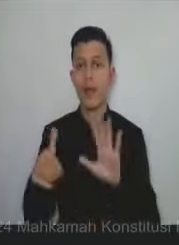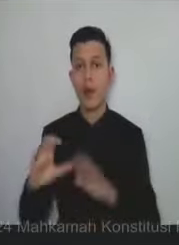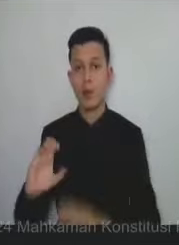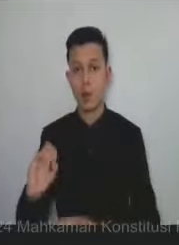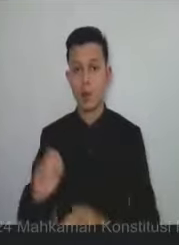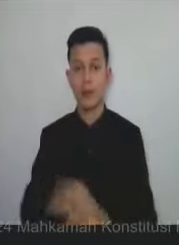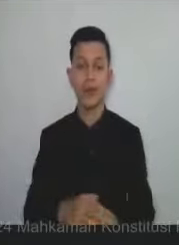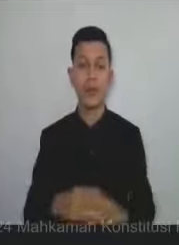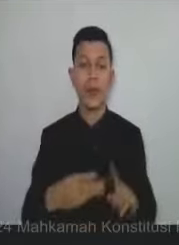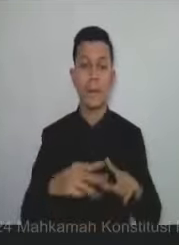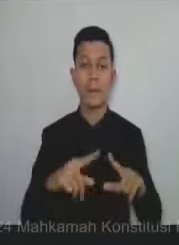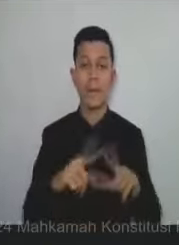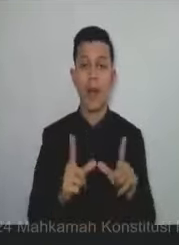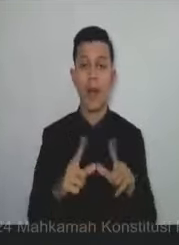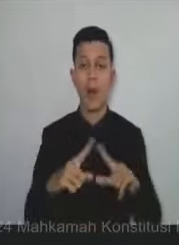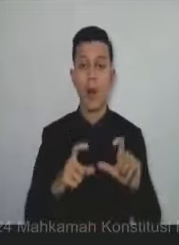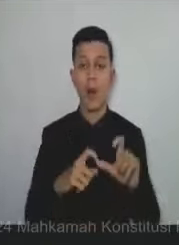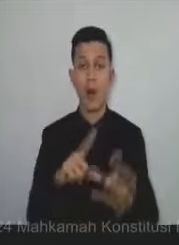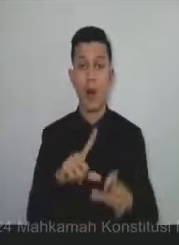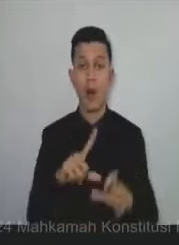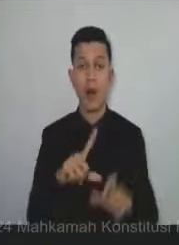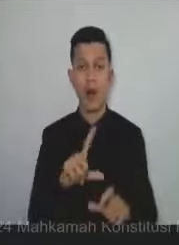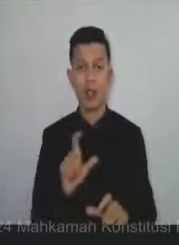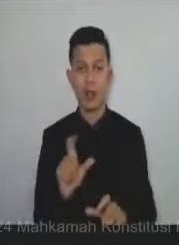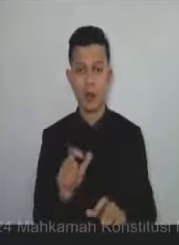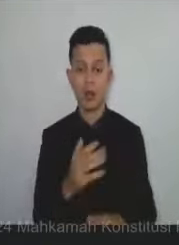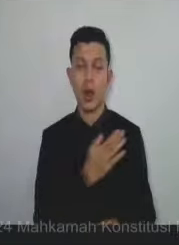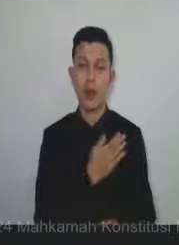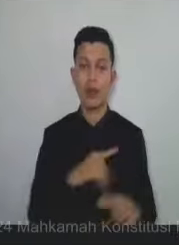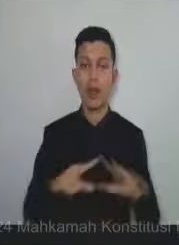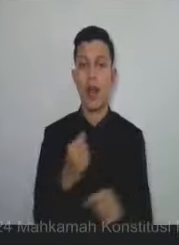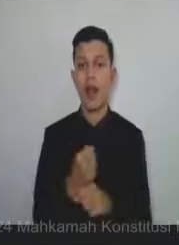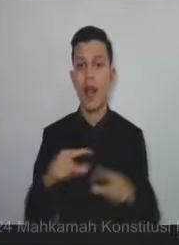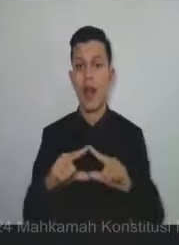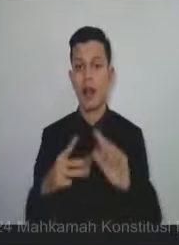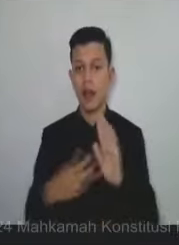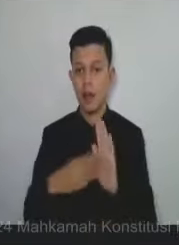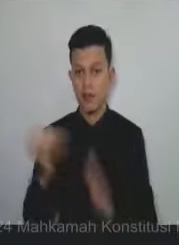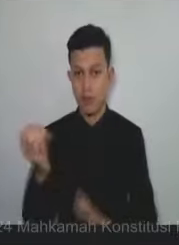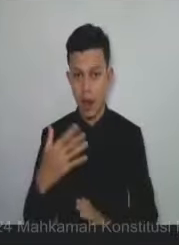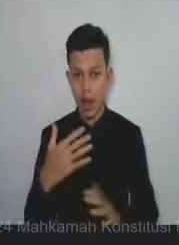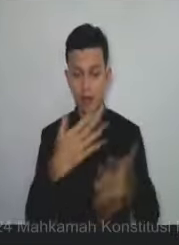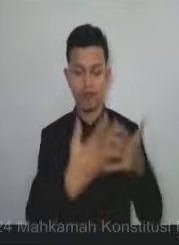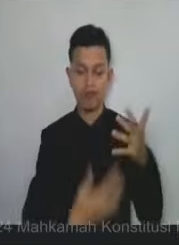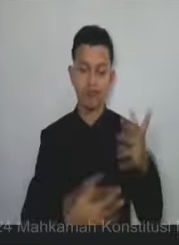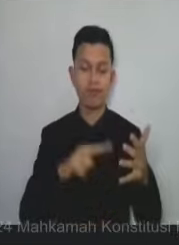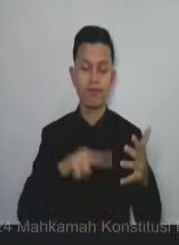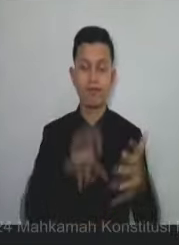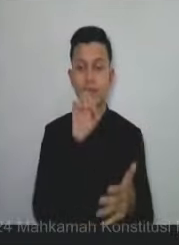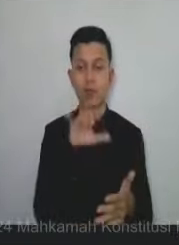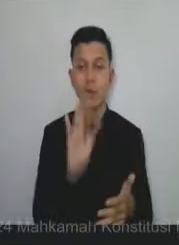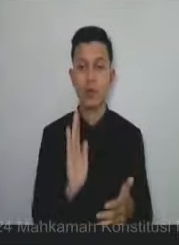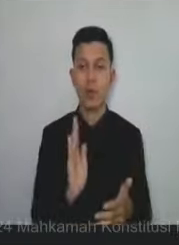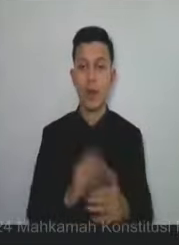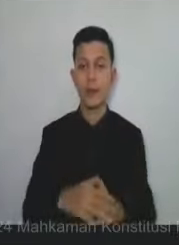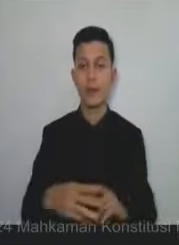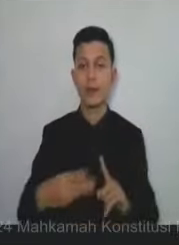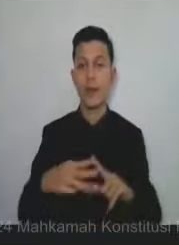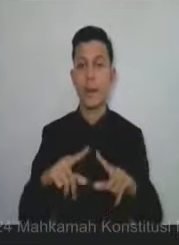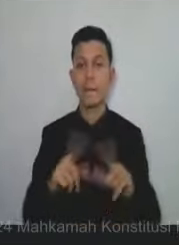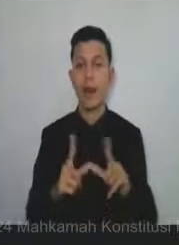Kabupaten Agam menyampaikan keterangan pada pokoknya dan seterusnya dianggap diucapkan. Bawaslu mengajukan